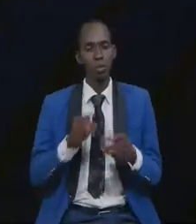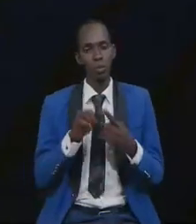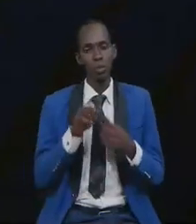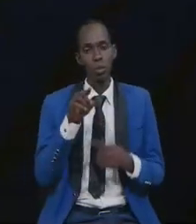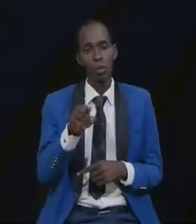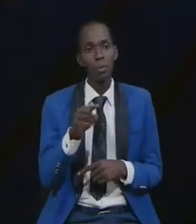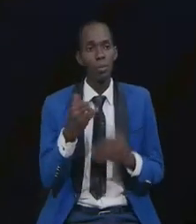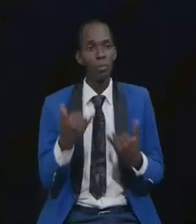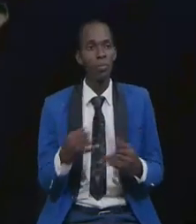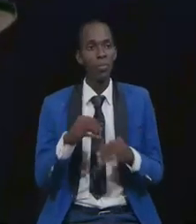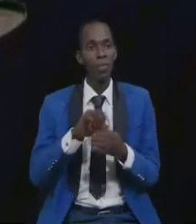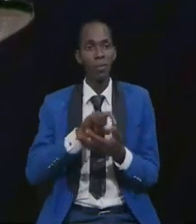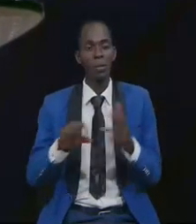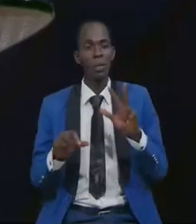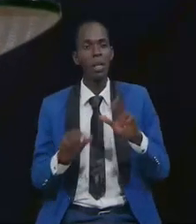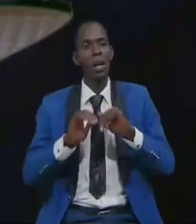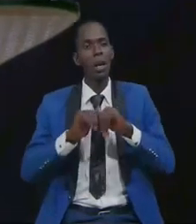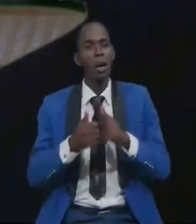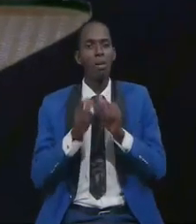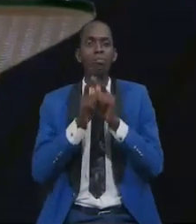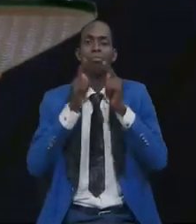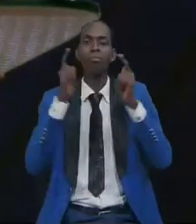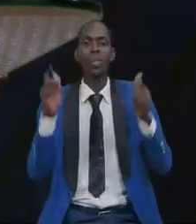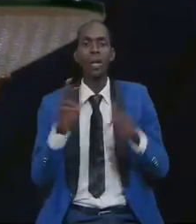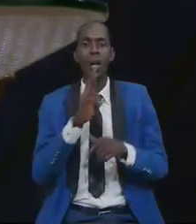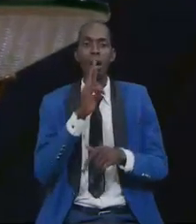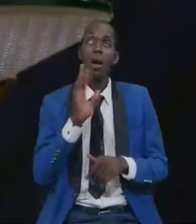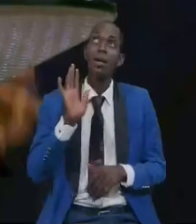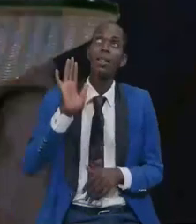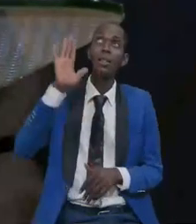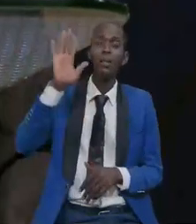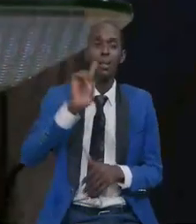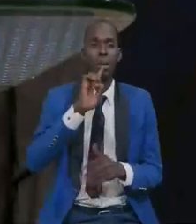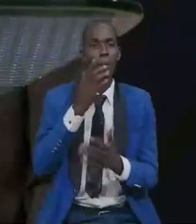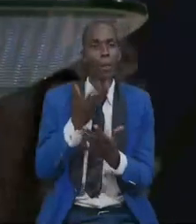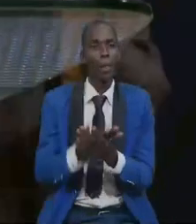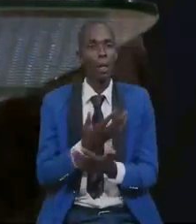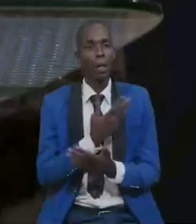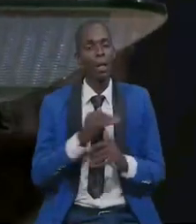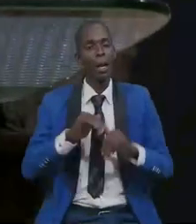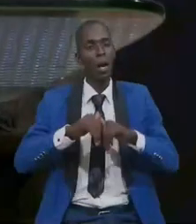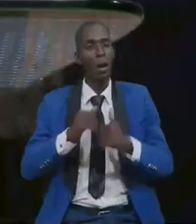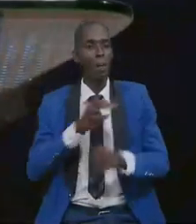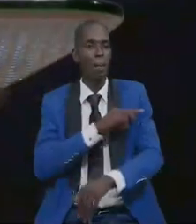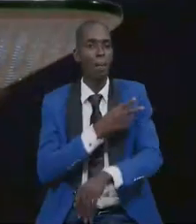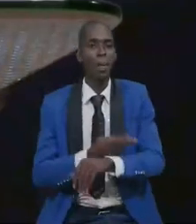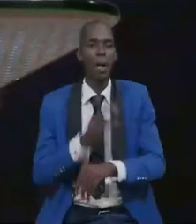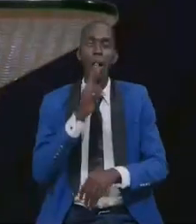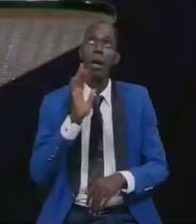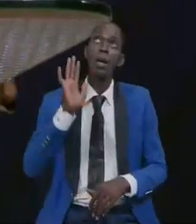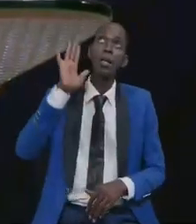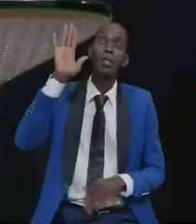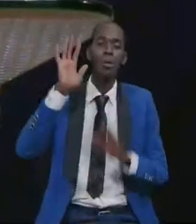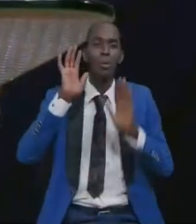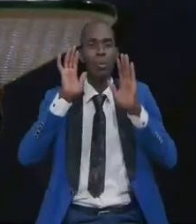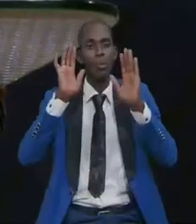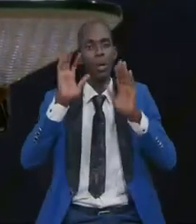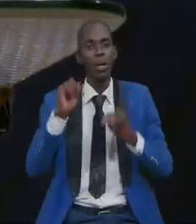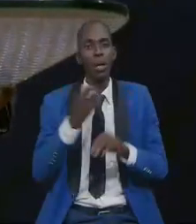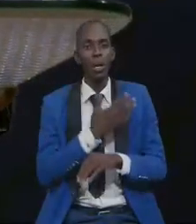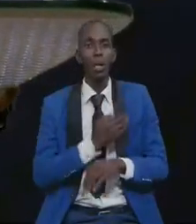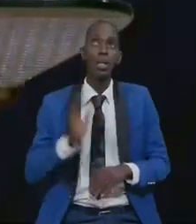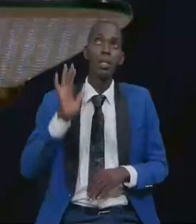ces signes sont grands, que ces prodiges sont puissants. Son règne est un règne